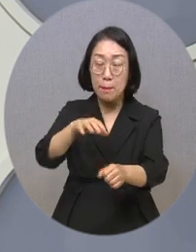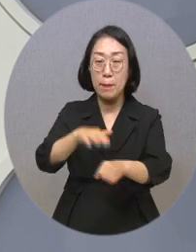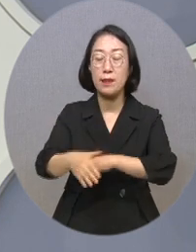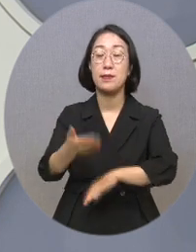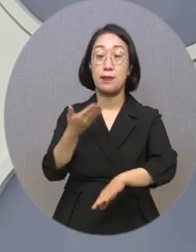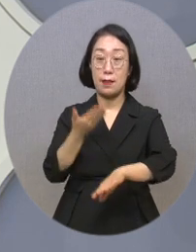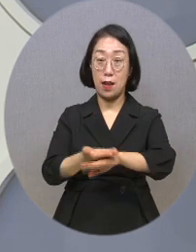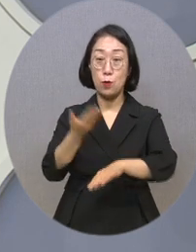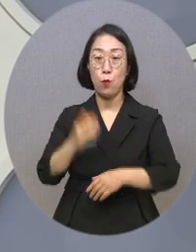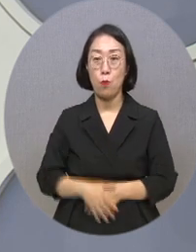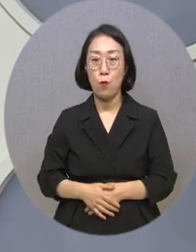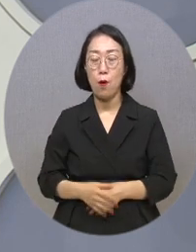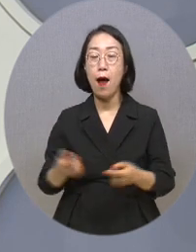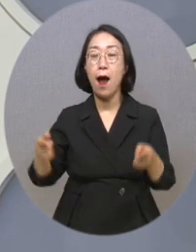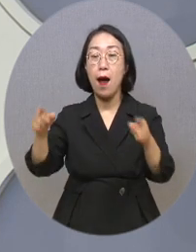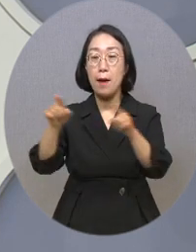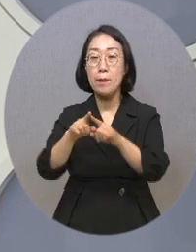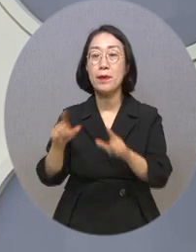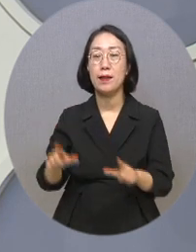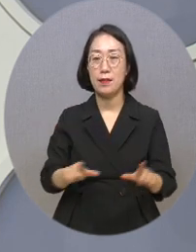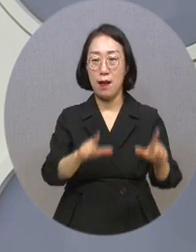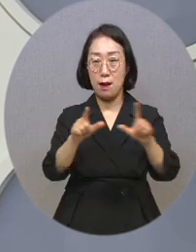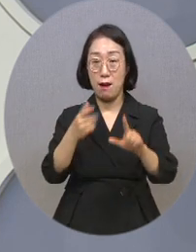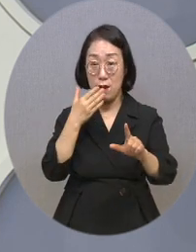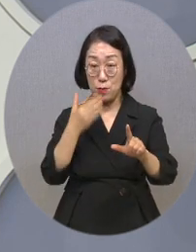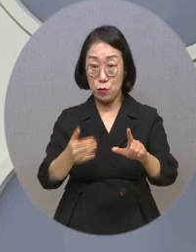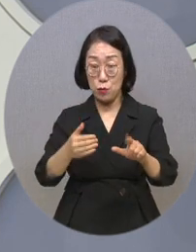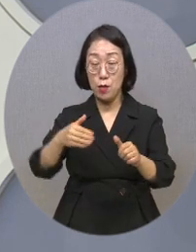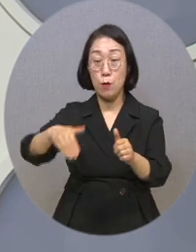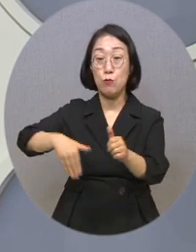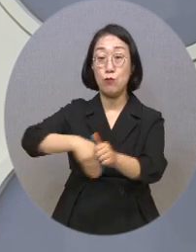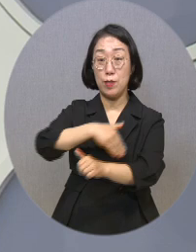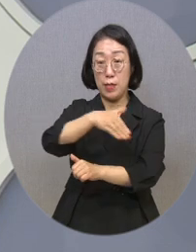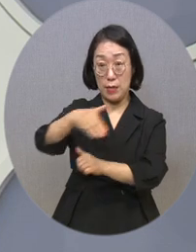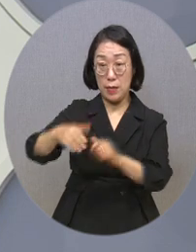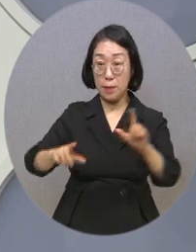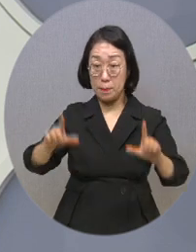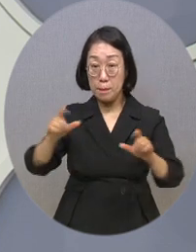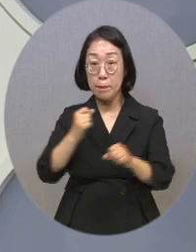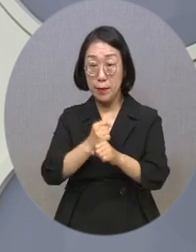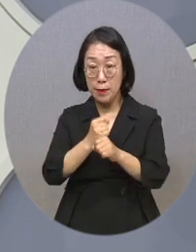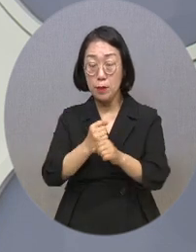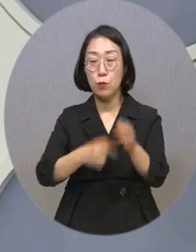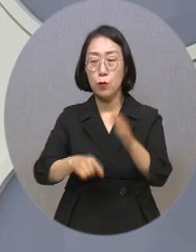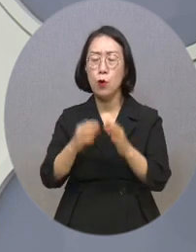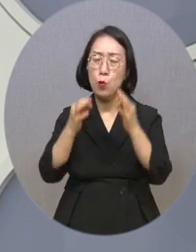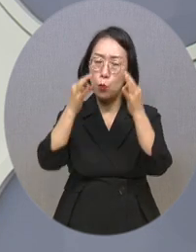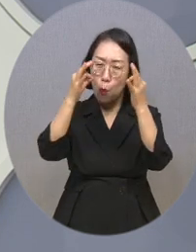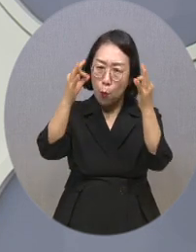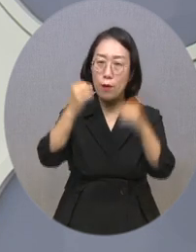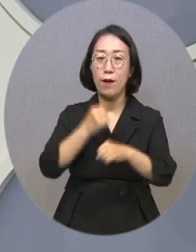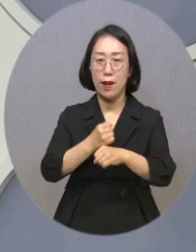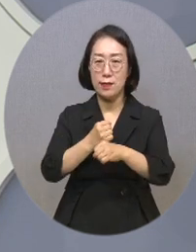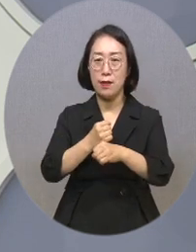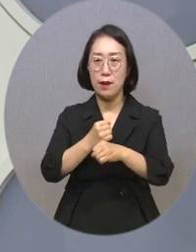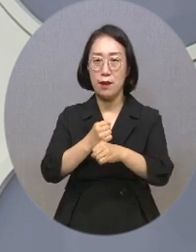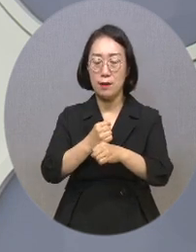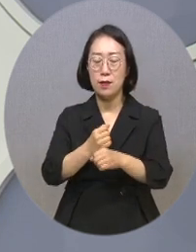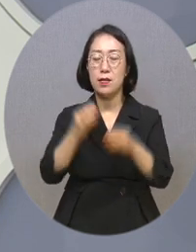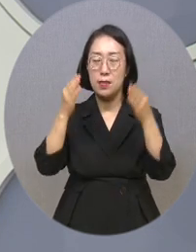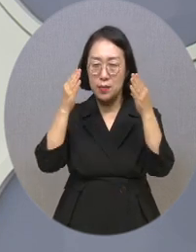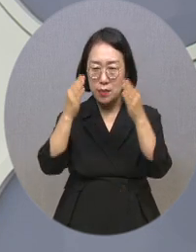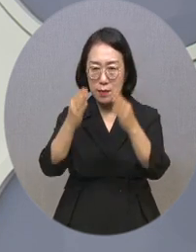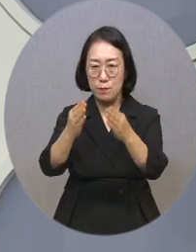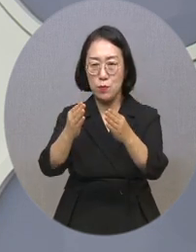우선 함께 더불어 살아갈 수 있는 그런 여건 조성을 위해서 더 노력하자. 그런 쪽으로 더 포커스를 맞추고 있습니다.